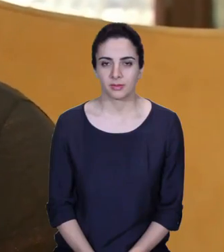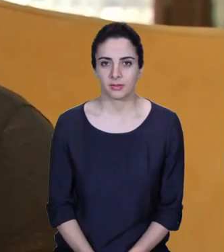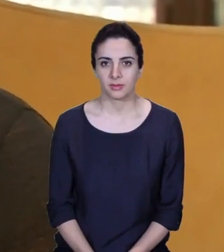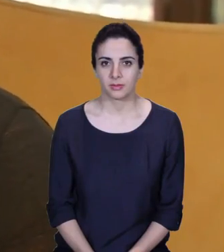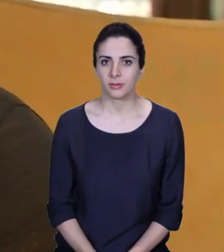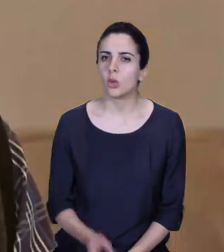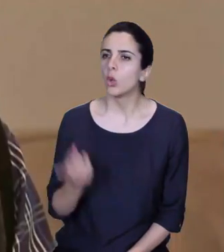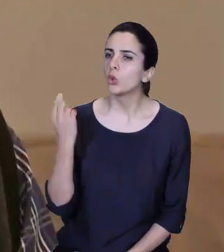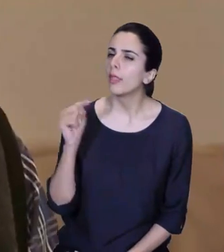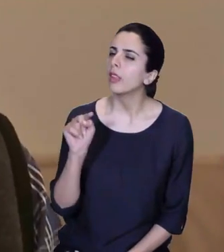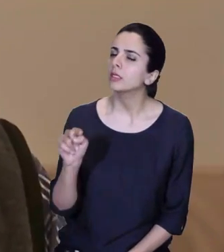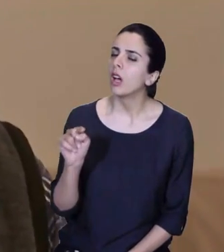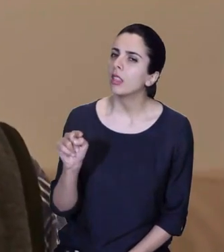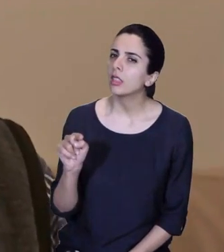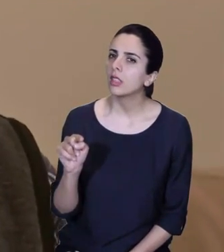Dün sen